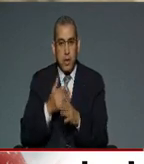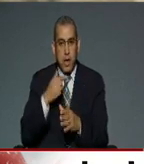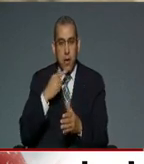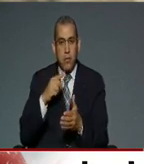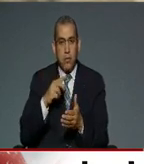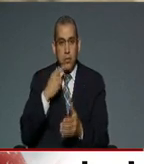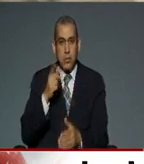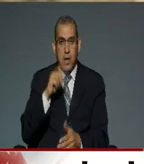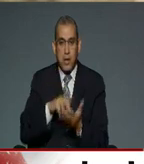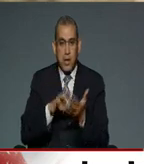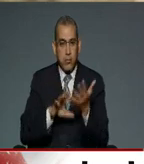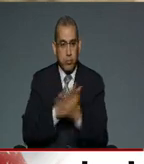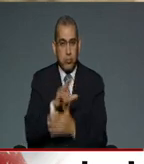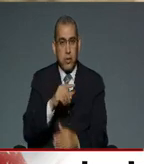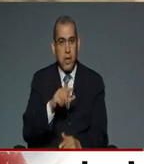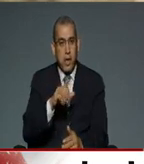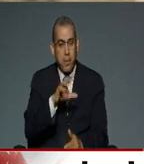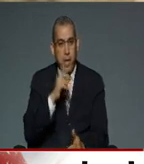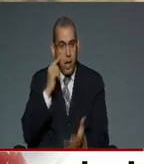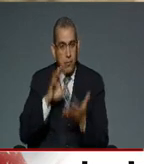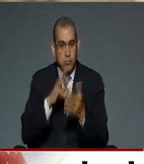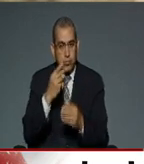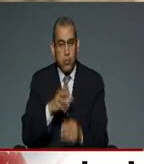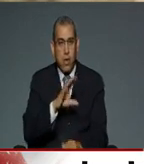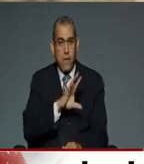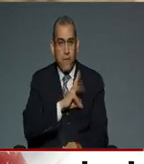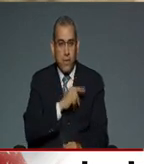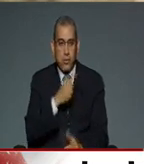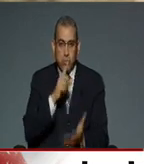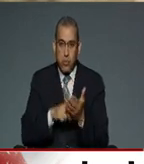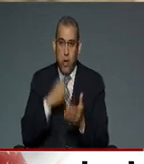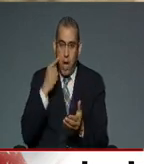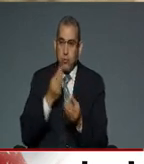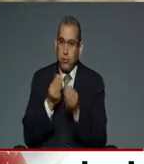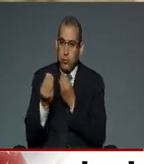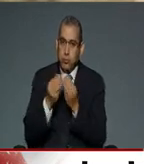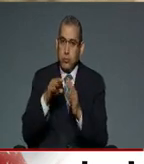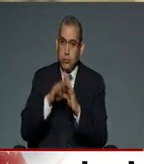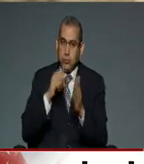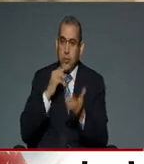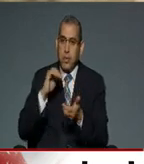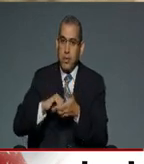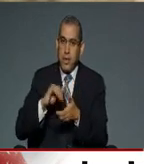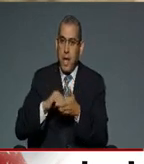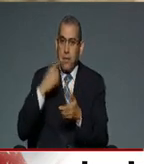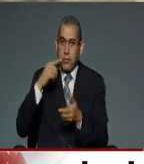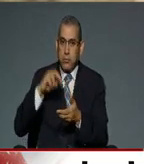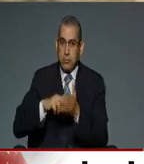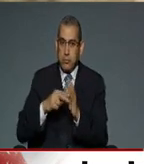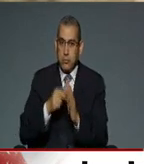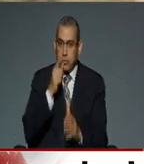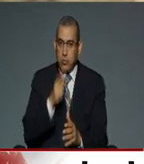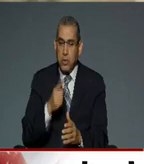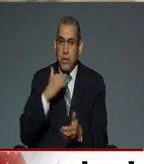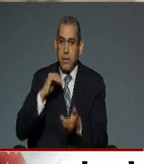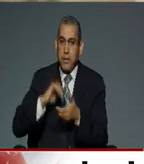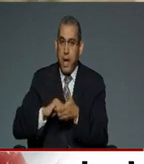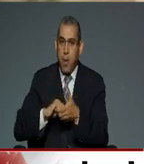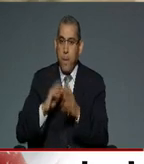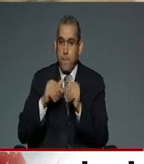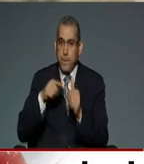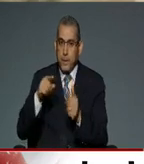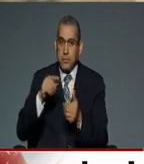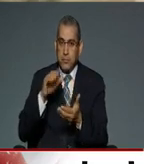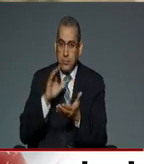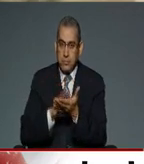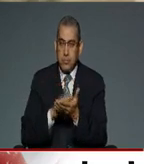المصريين في ربيا وبطبع كل ذلك تد اتفاقيات التعاون التي